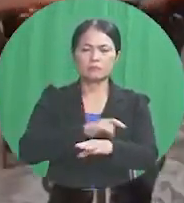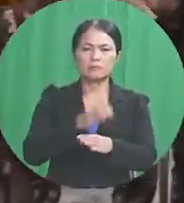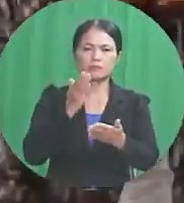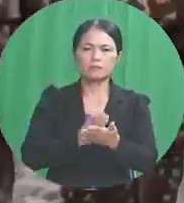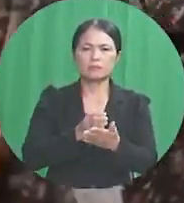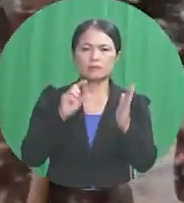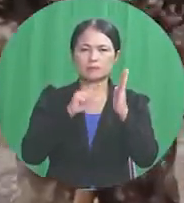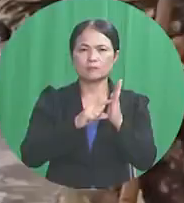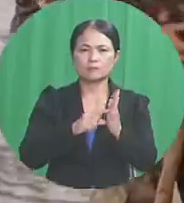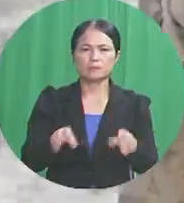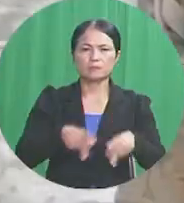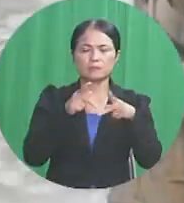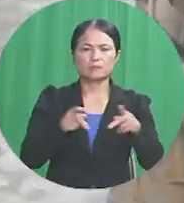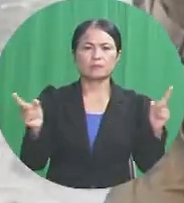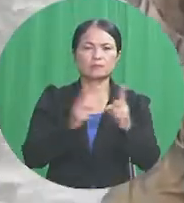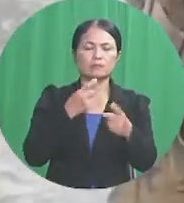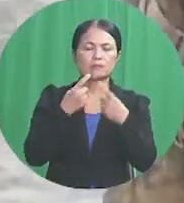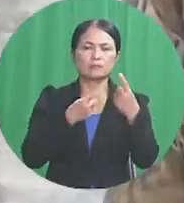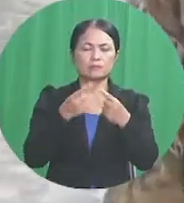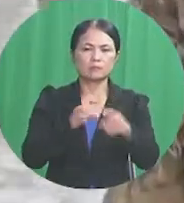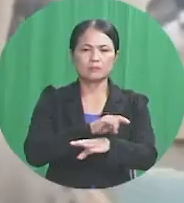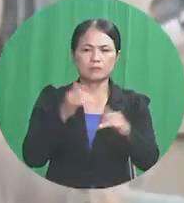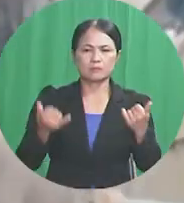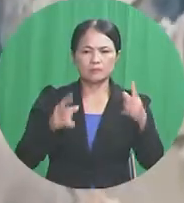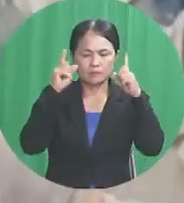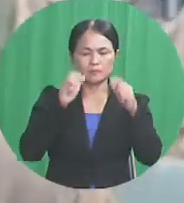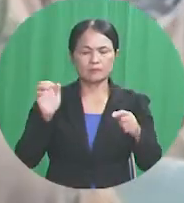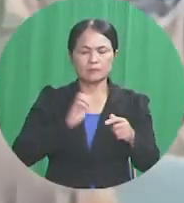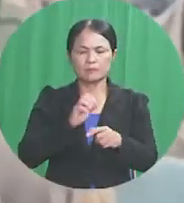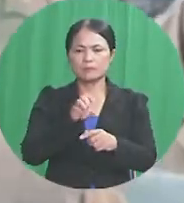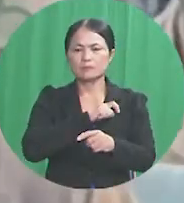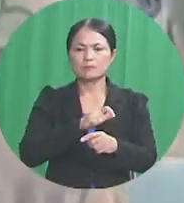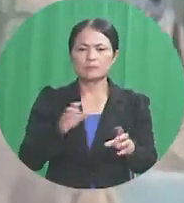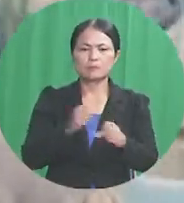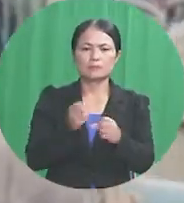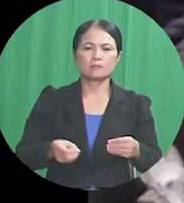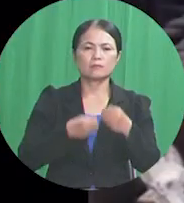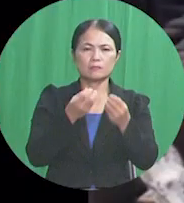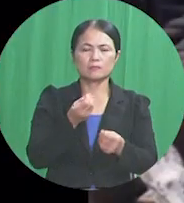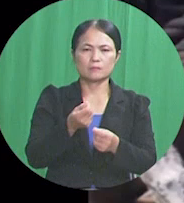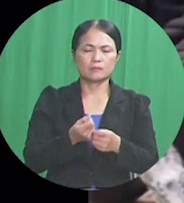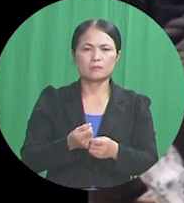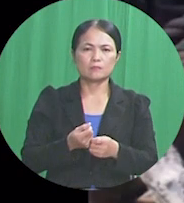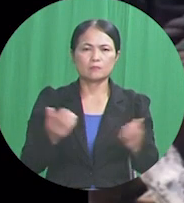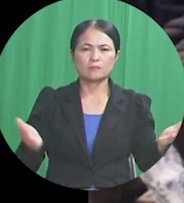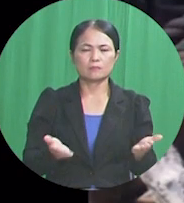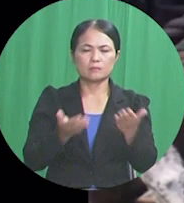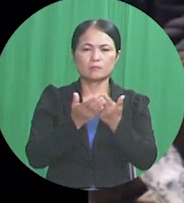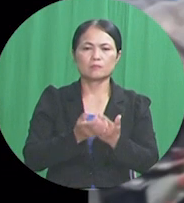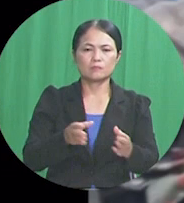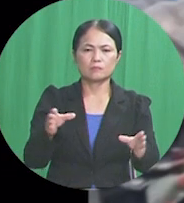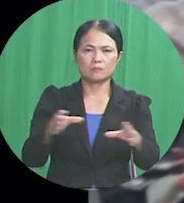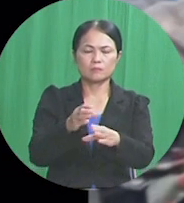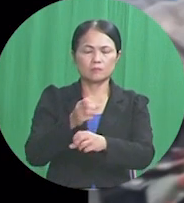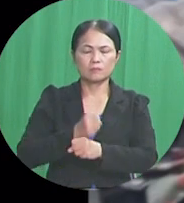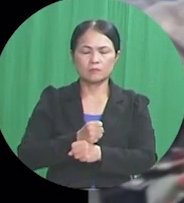ะขนมออกแก่จูบสำไรสำนาเนี่ยเป็นนี้ไอ้ยุดอมจ่าแพ็กได้กับบานพดจูนทาบิกาจีการเลือกจักจัดดาวกรม